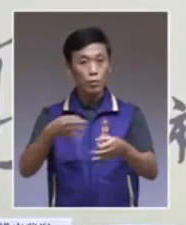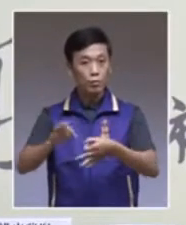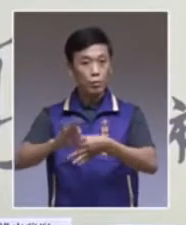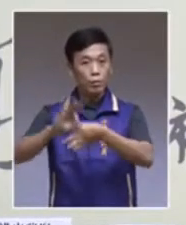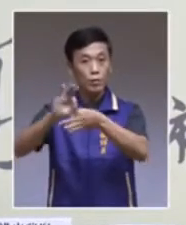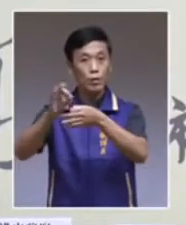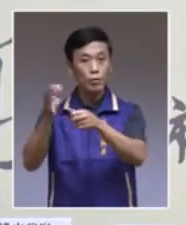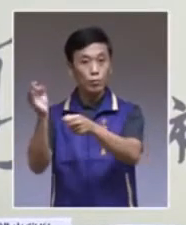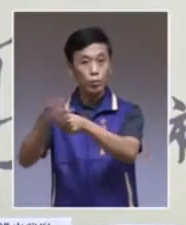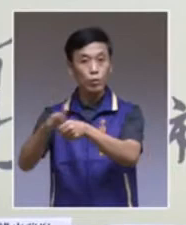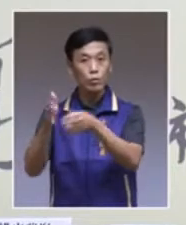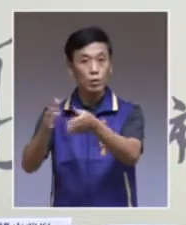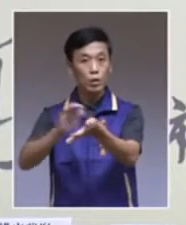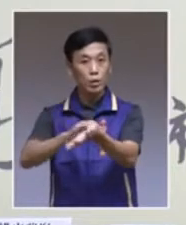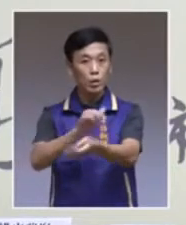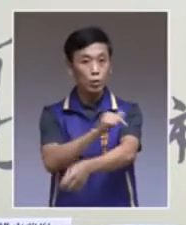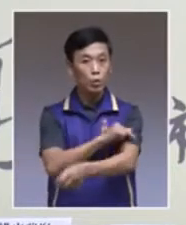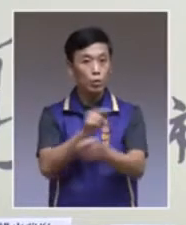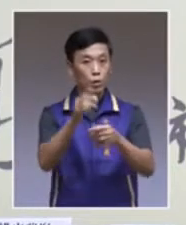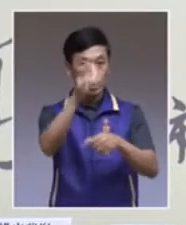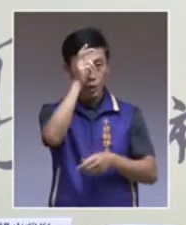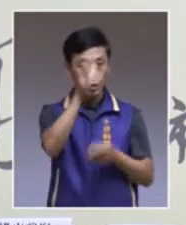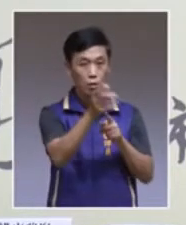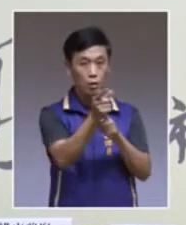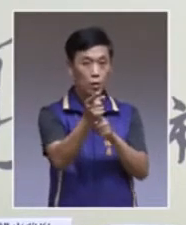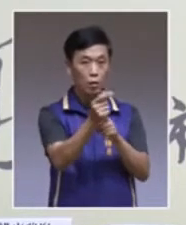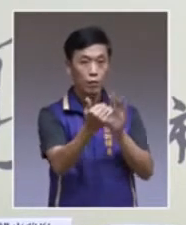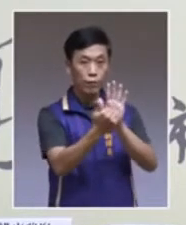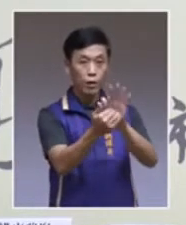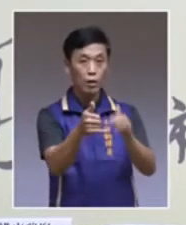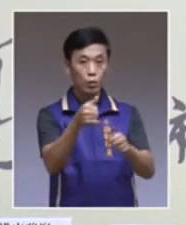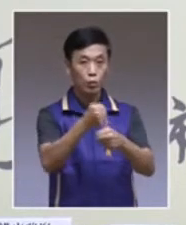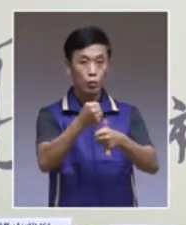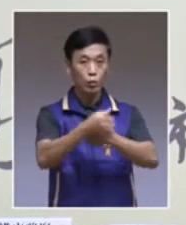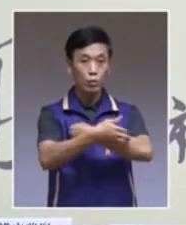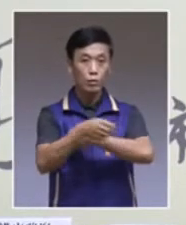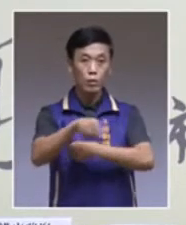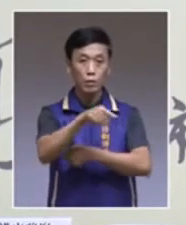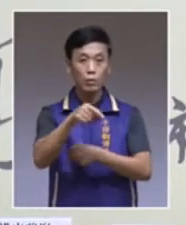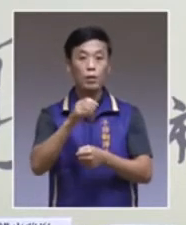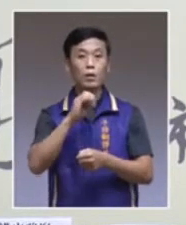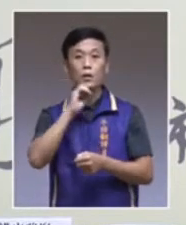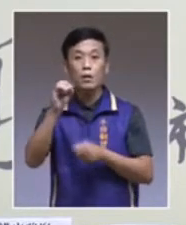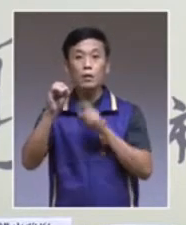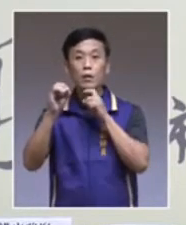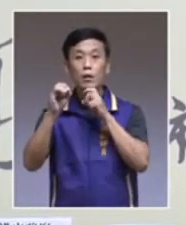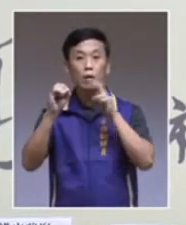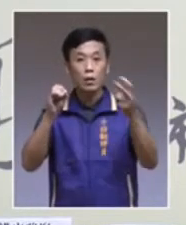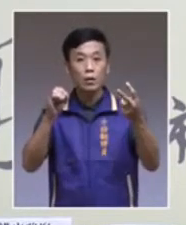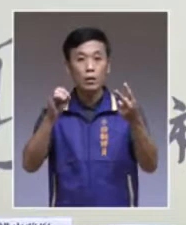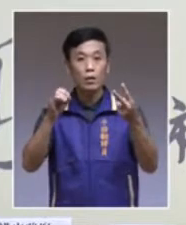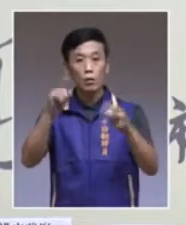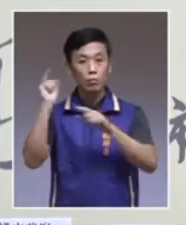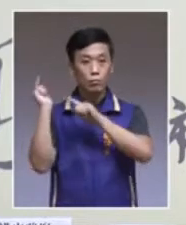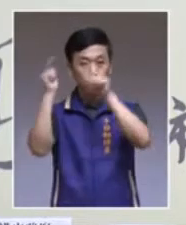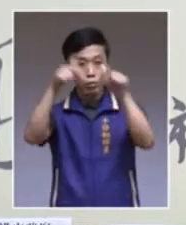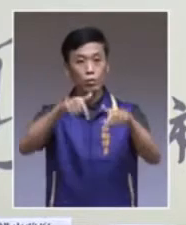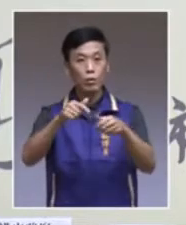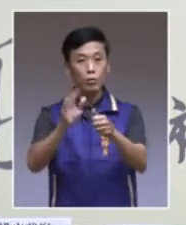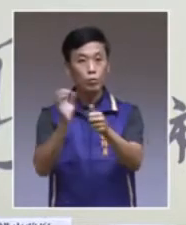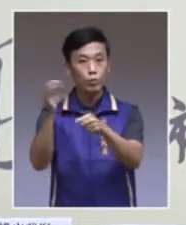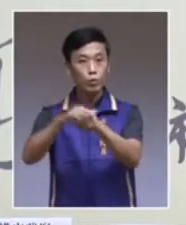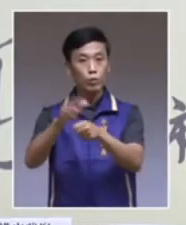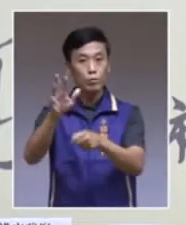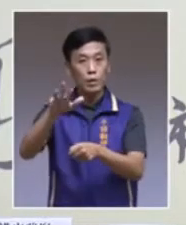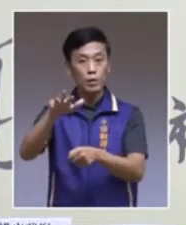对医护警消人员的部分，0到2岁全日托补助8000，